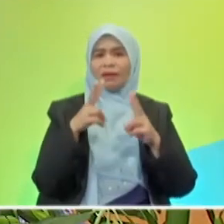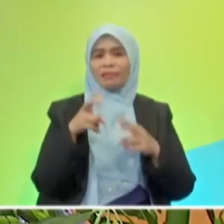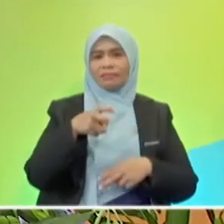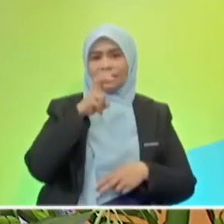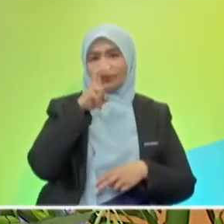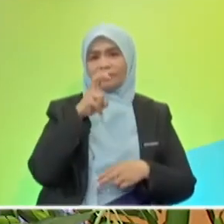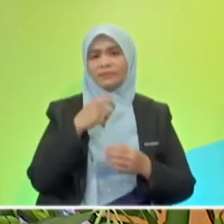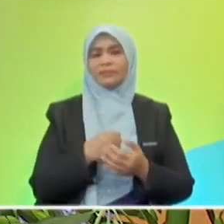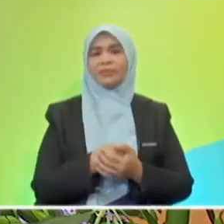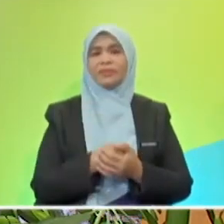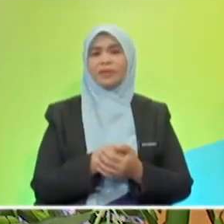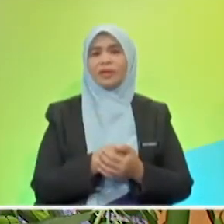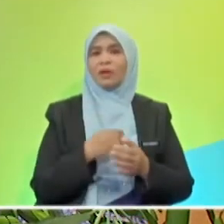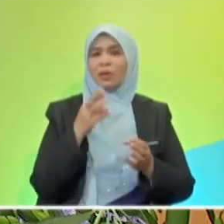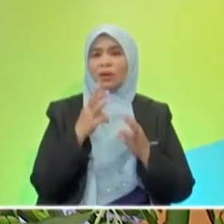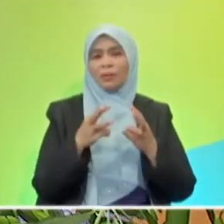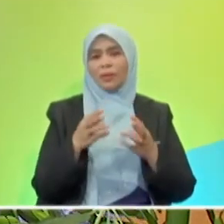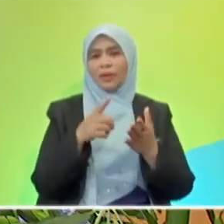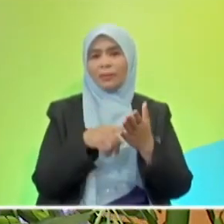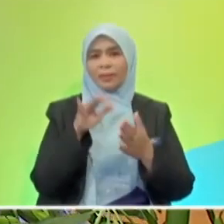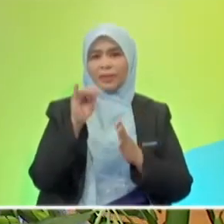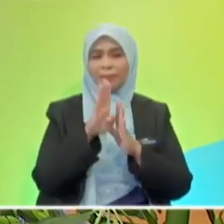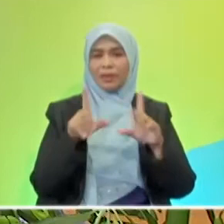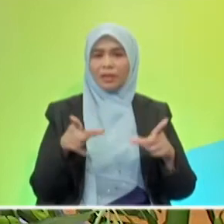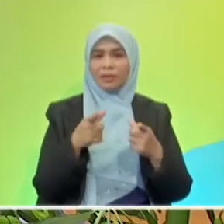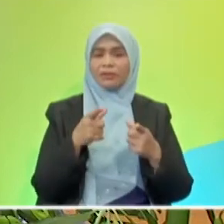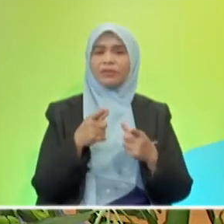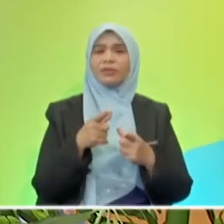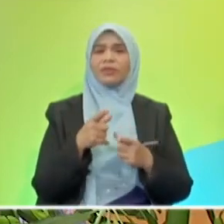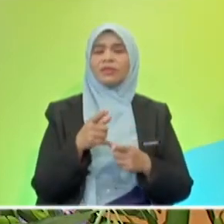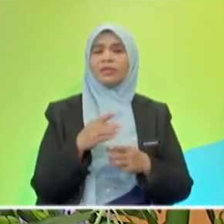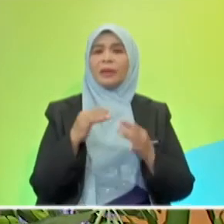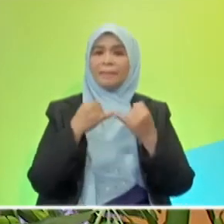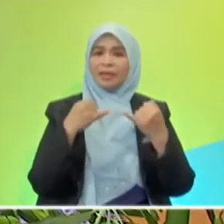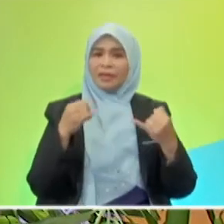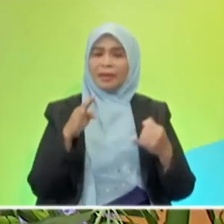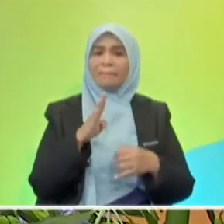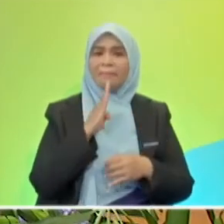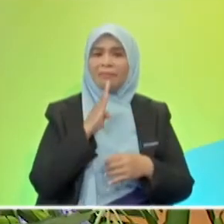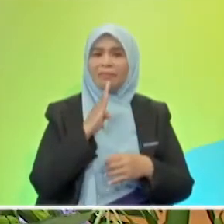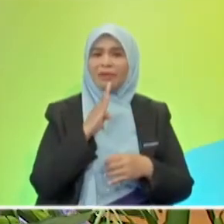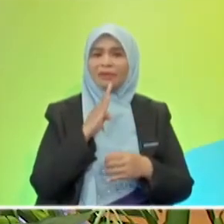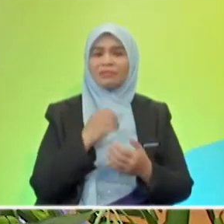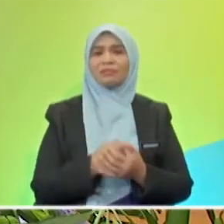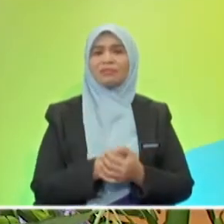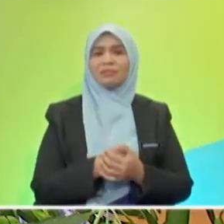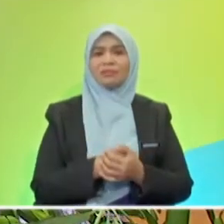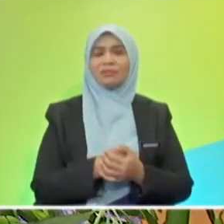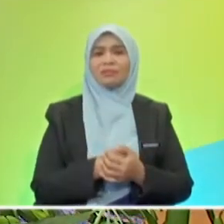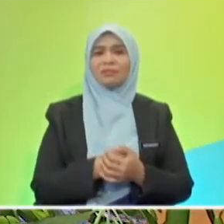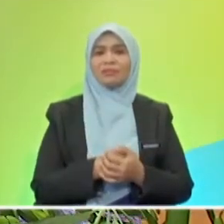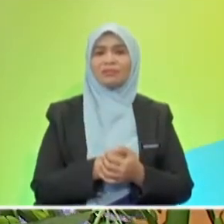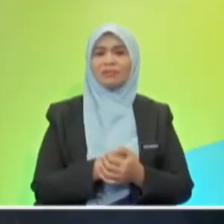bagi dia walau apapun yang berlaku benang yang basah usahlah orang katalog baik ah apa kita